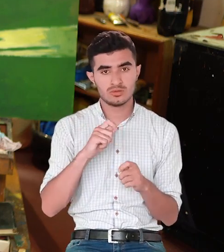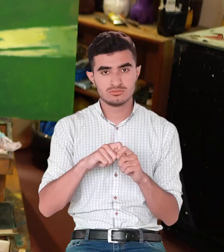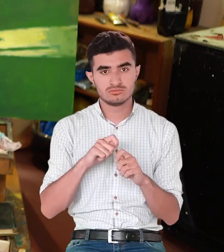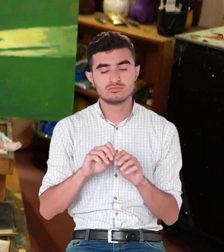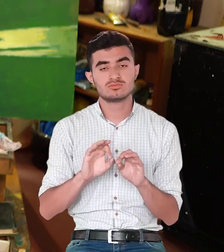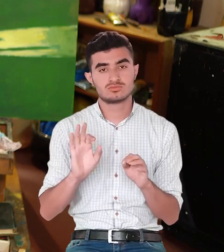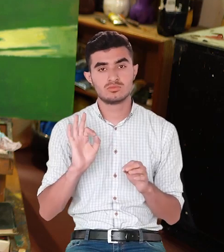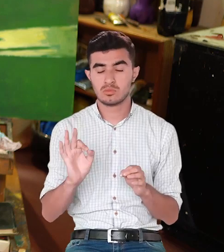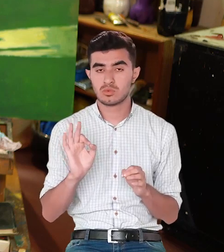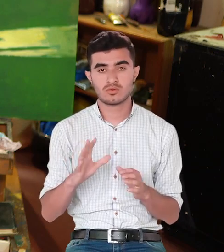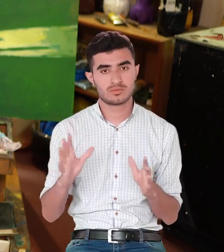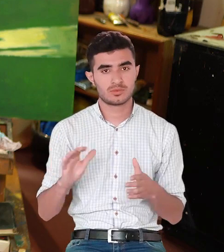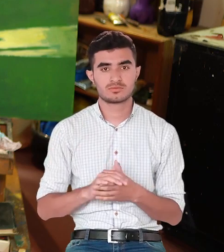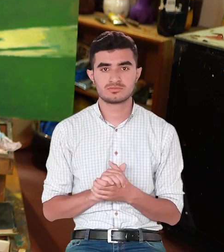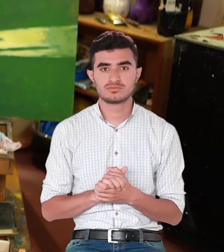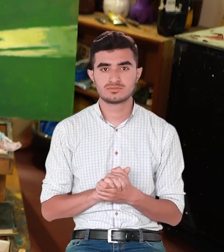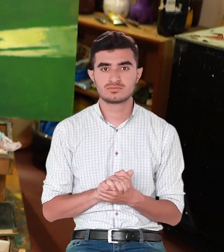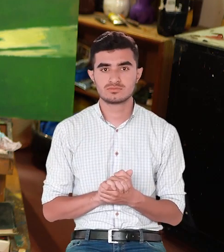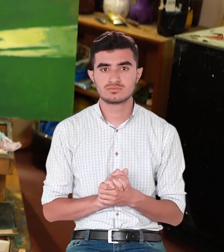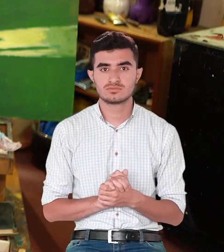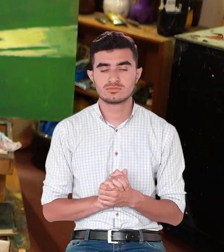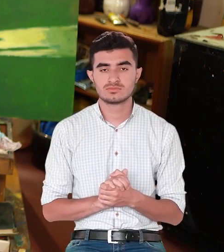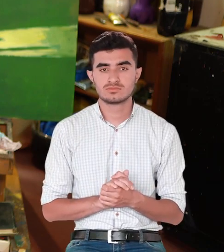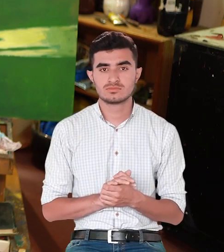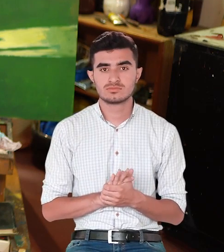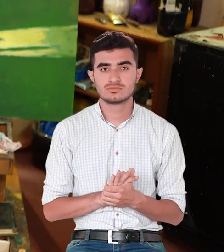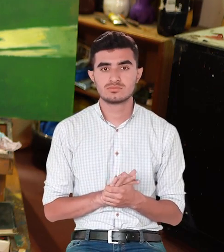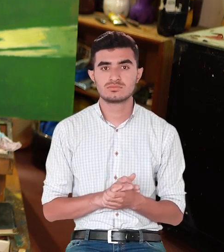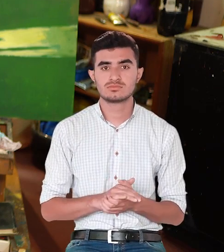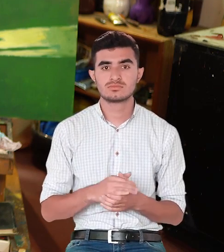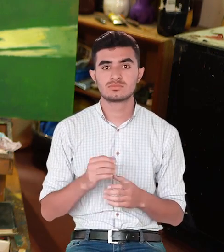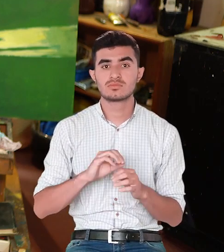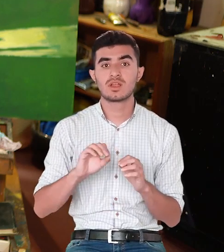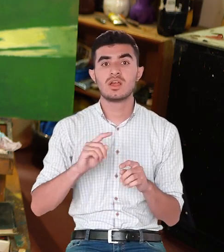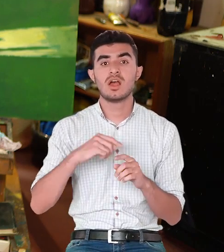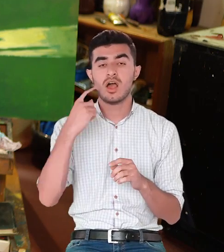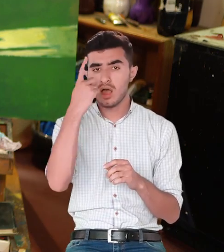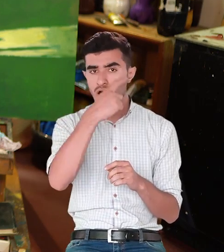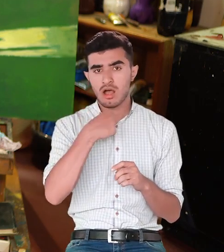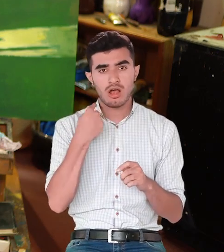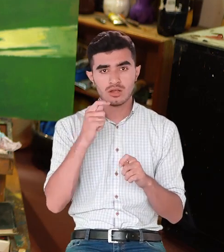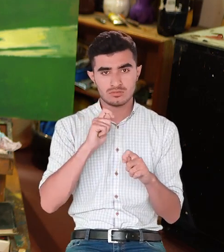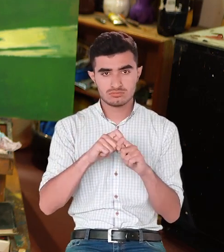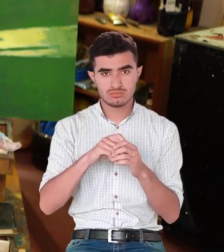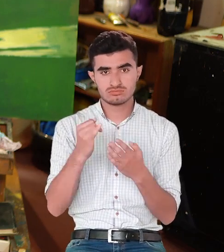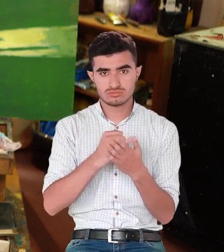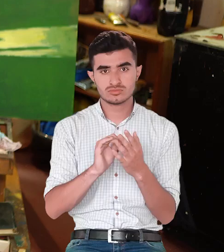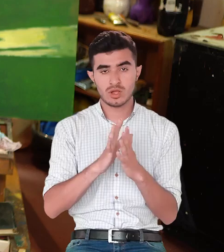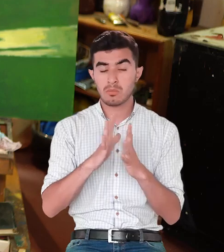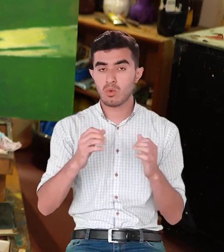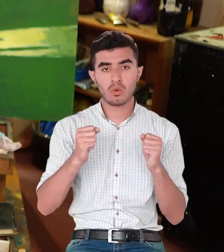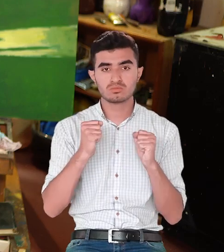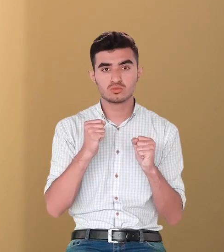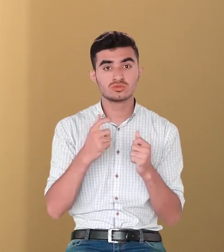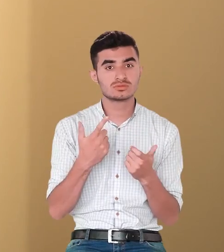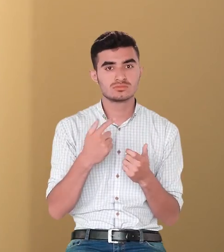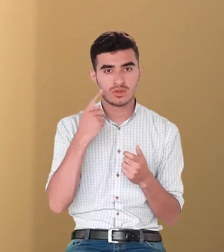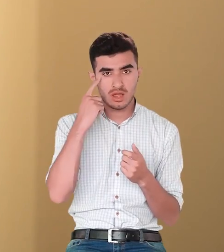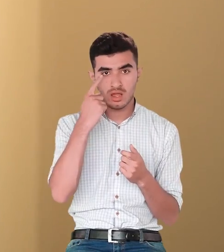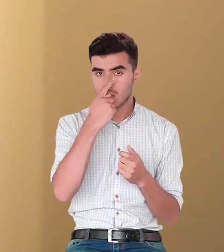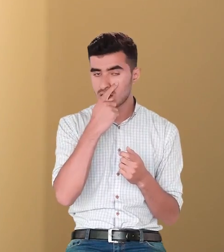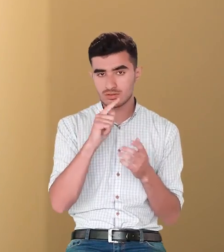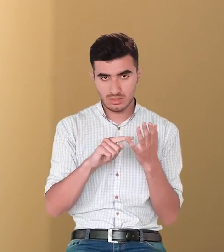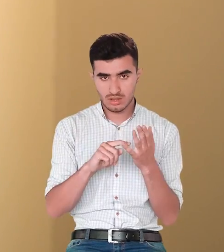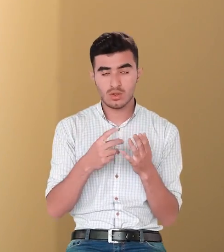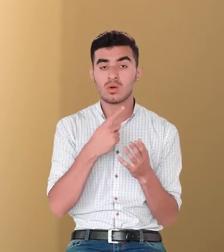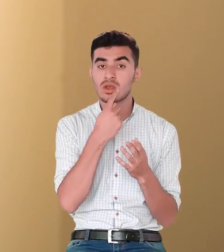اور سب سے زیادہ جو ہوتی ہیں نا دوسرے سے وہ ہوتی ہیں لپس. ہر ایکٹر ایکٹریسز جو جتنی بھی